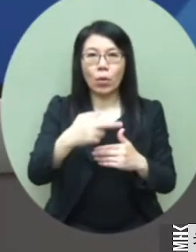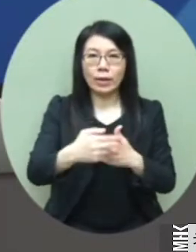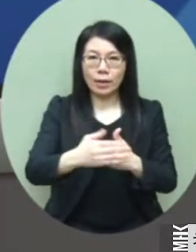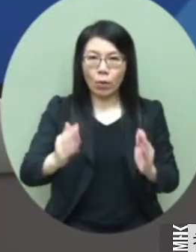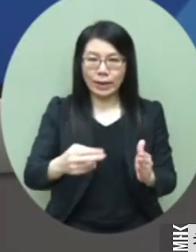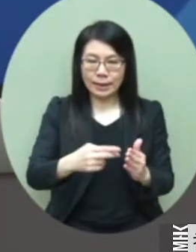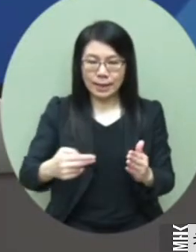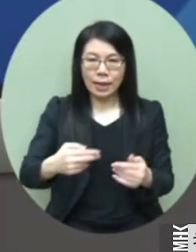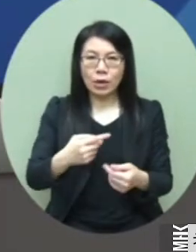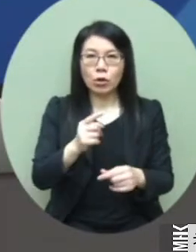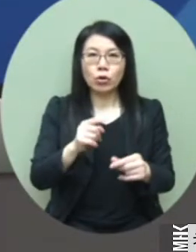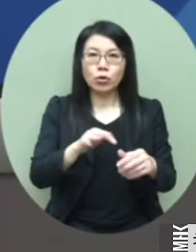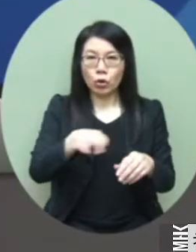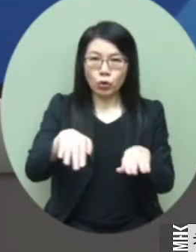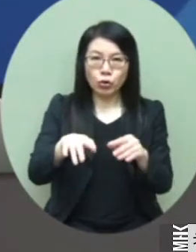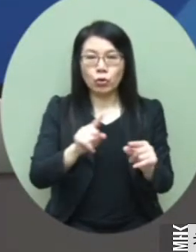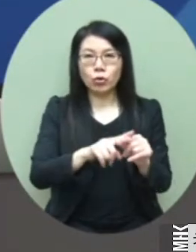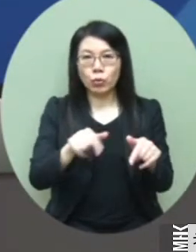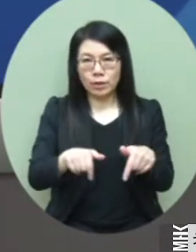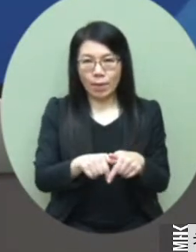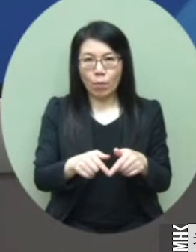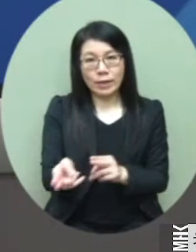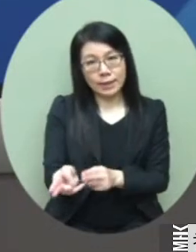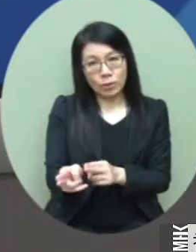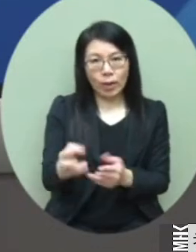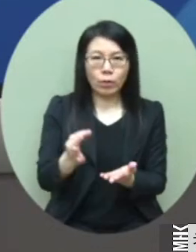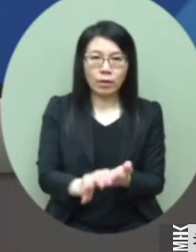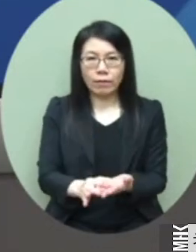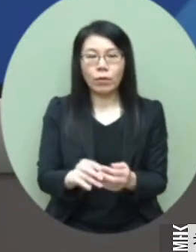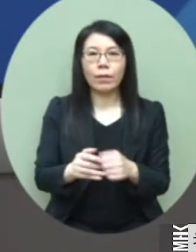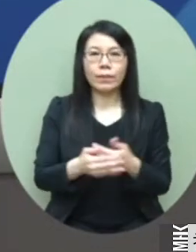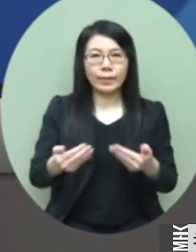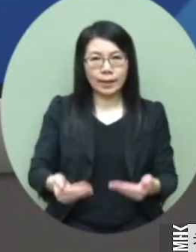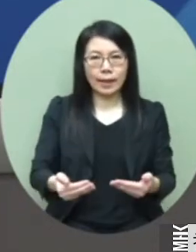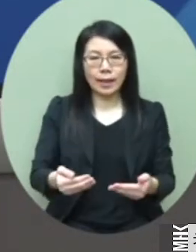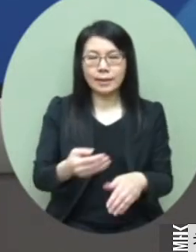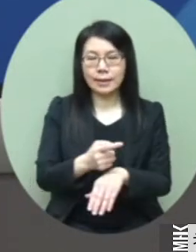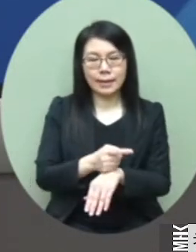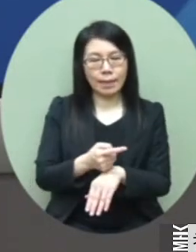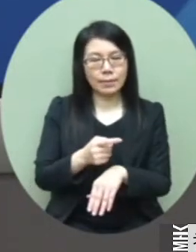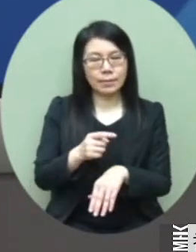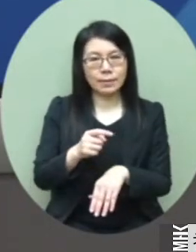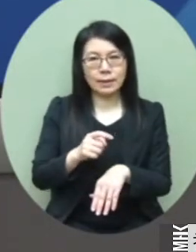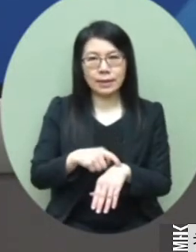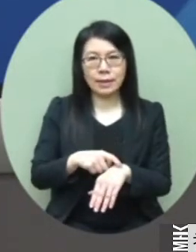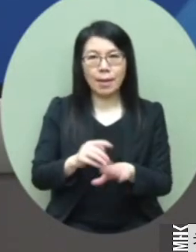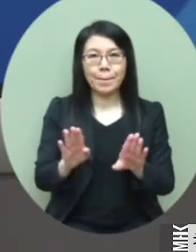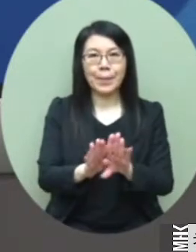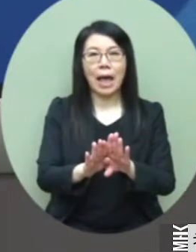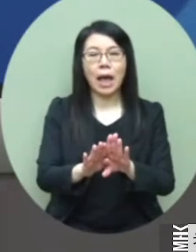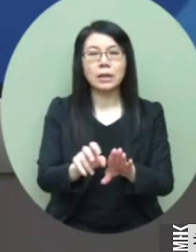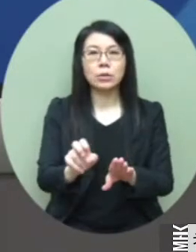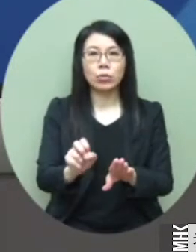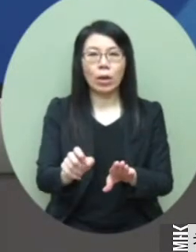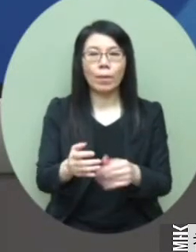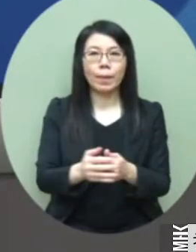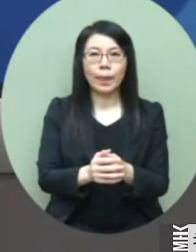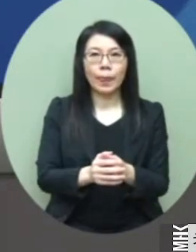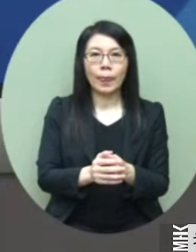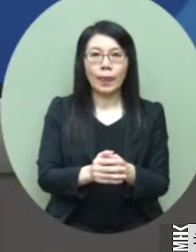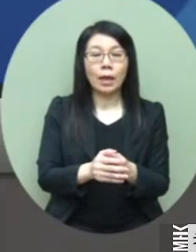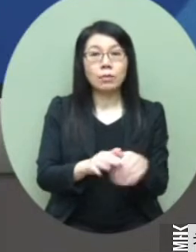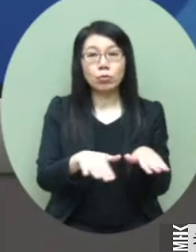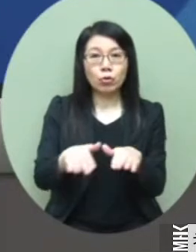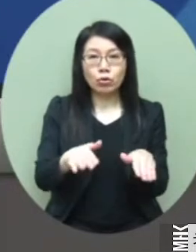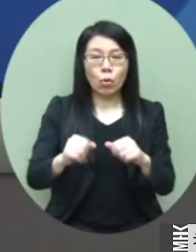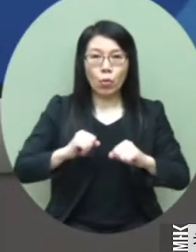水上活動中心同埋燒烤場等等咧，喺呢個階段咧係暫時係唔會開放。但係啲水上嘅